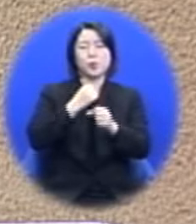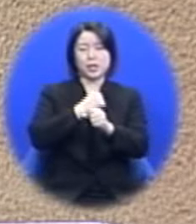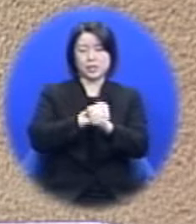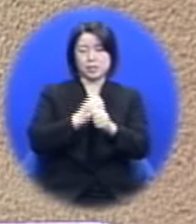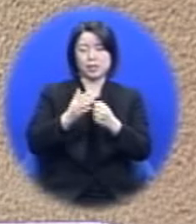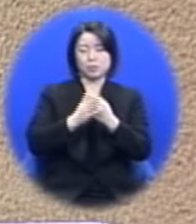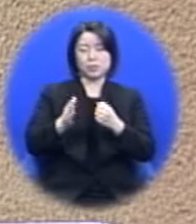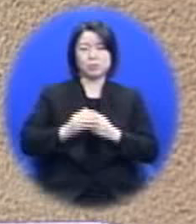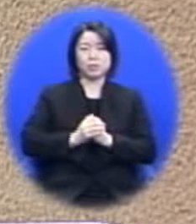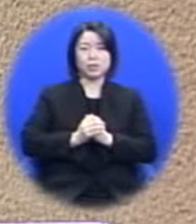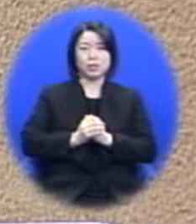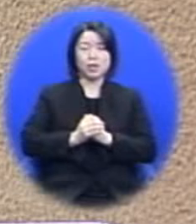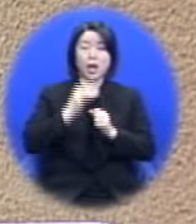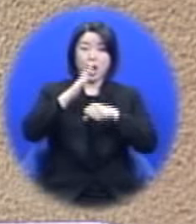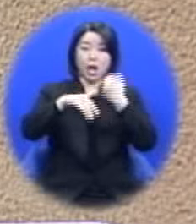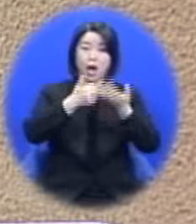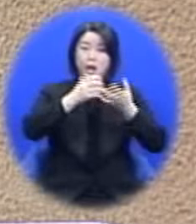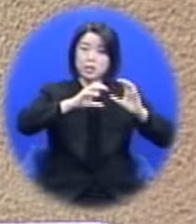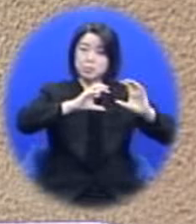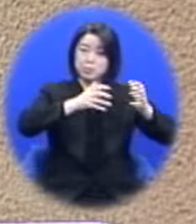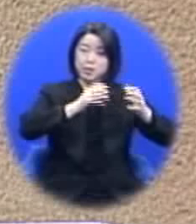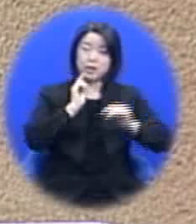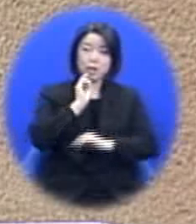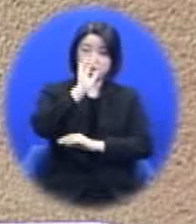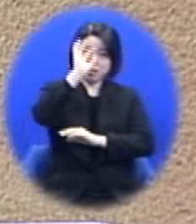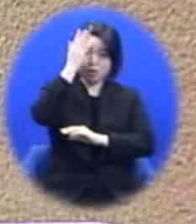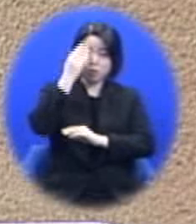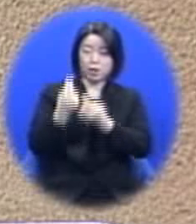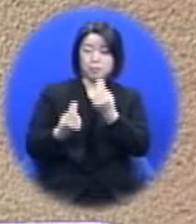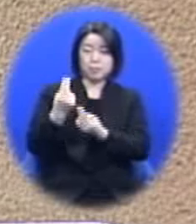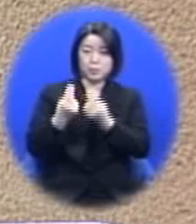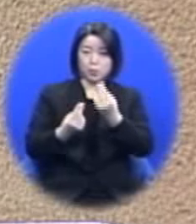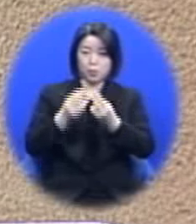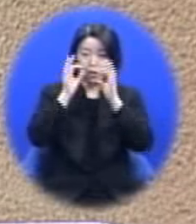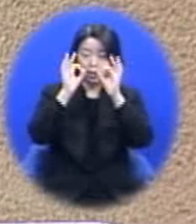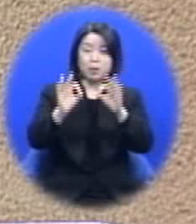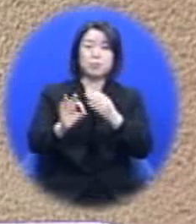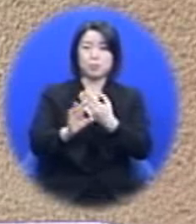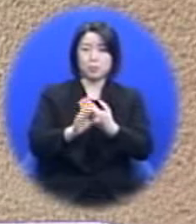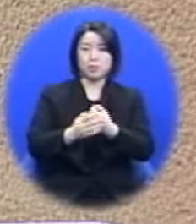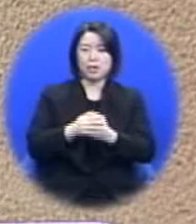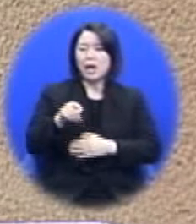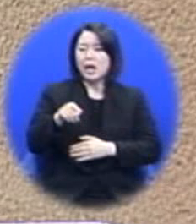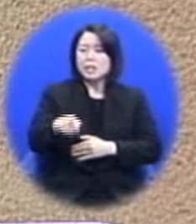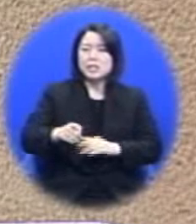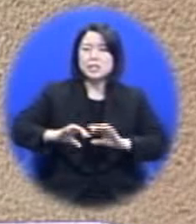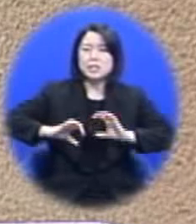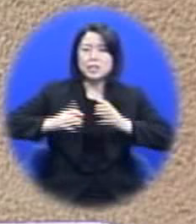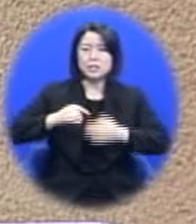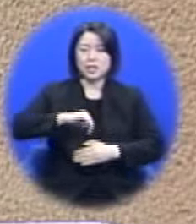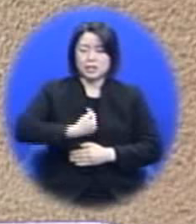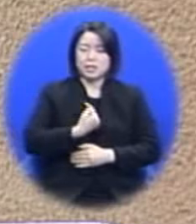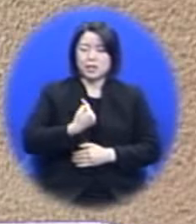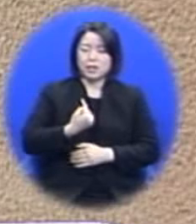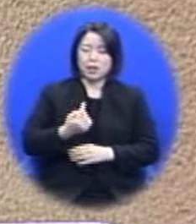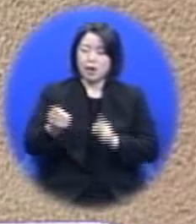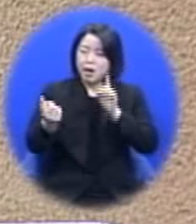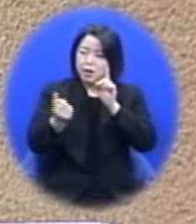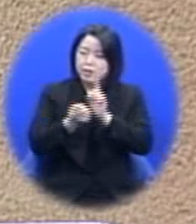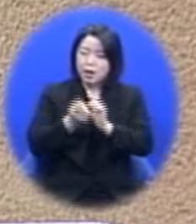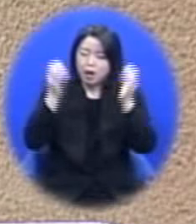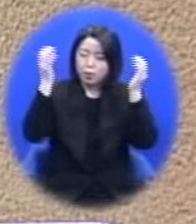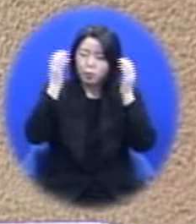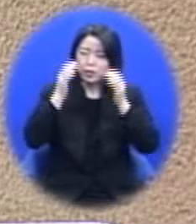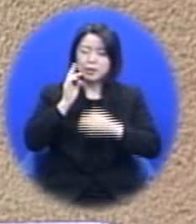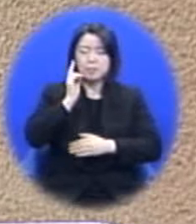비교하니까, 하나님의 나라의 영광과 비교하니까 이 세상에서 자기가 당한 고난이